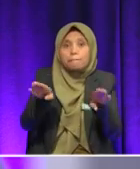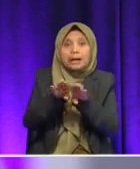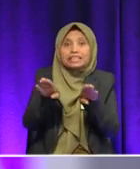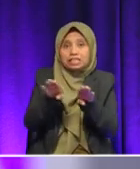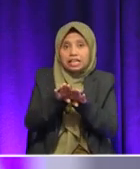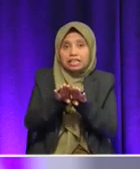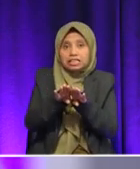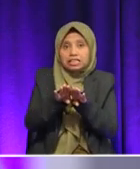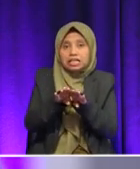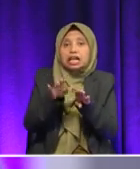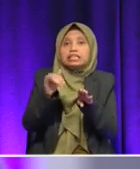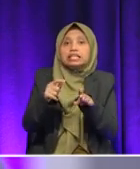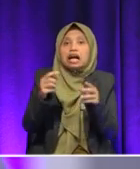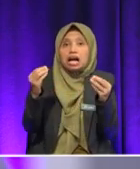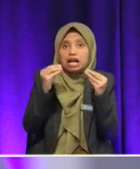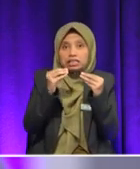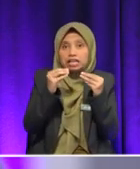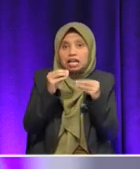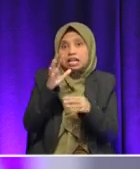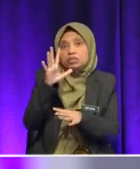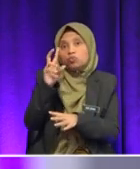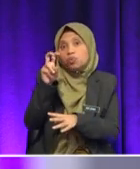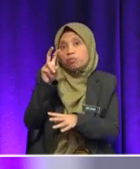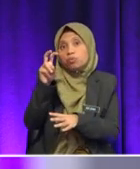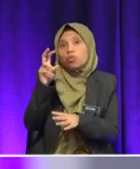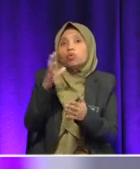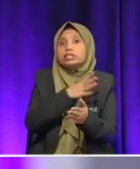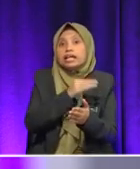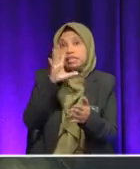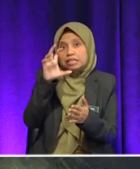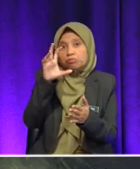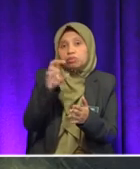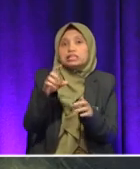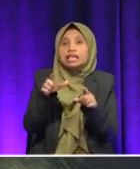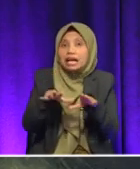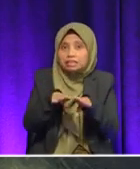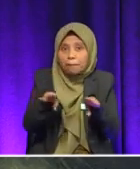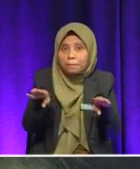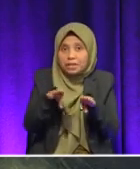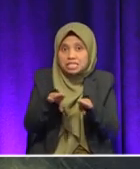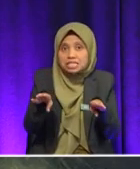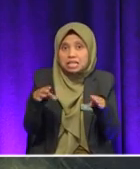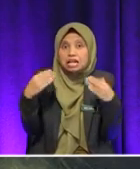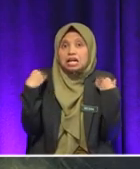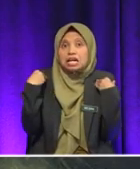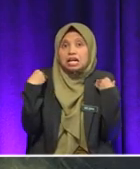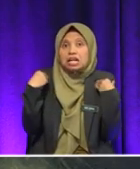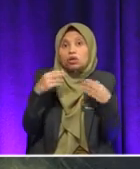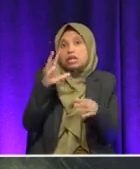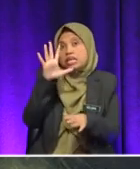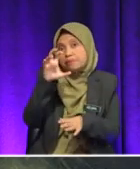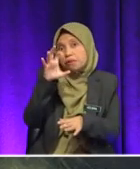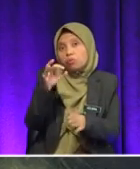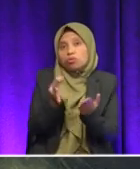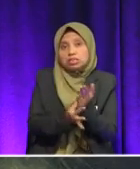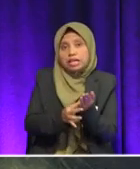yang tadi cek udah aja 20 dengan 50 sen tapi ini lagi satu yang perlu awak tahu dia punya apa nih dia punya bentuk